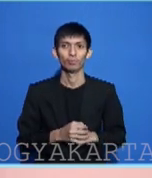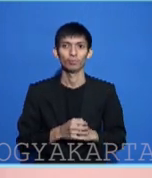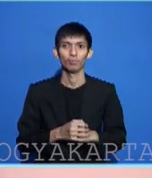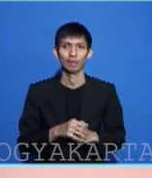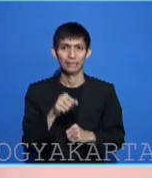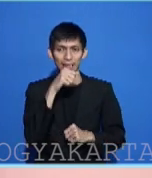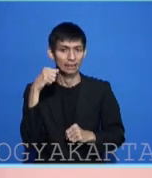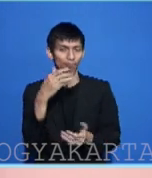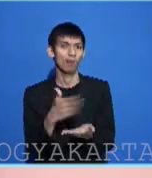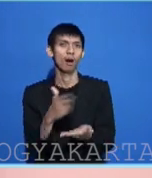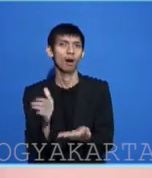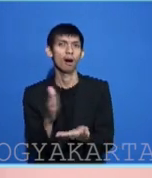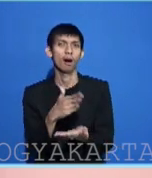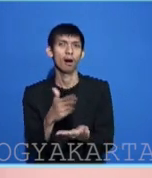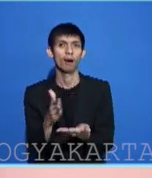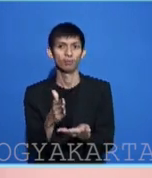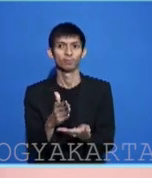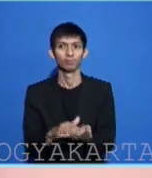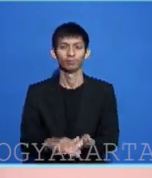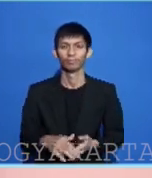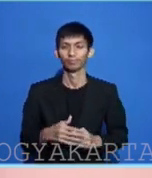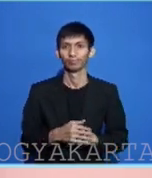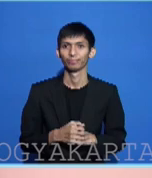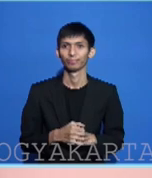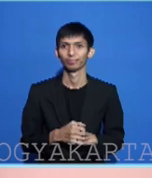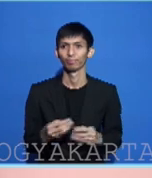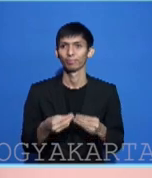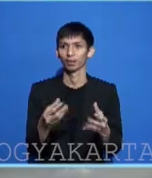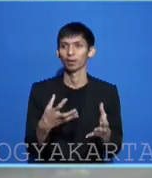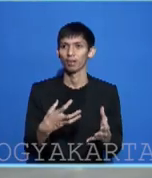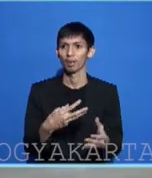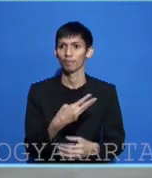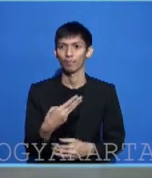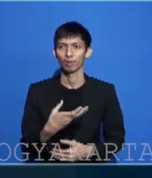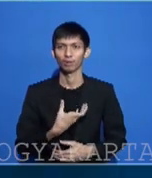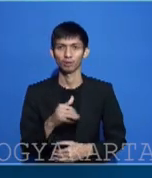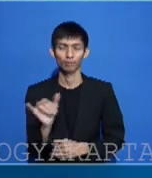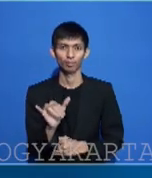berbagi daging kurban dan memupuk rasa empati dengan sesama.